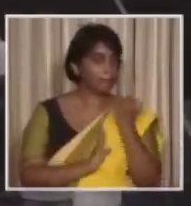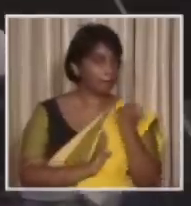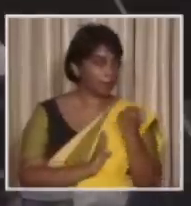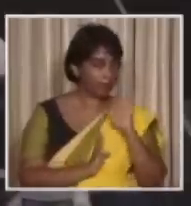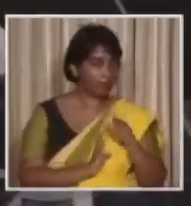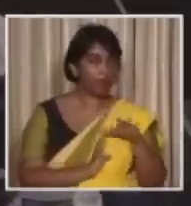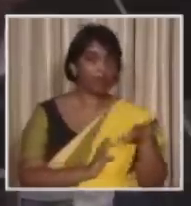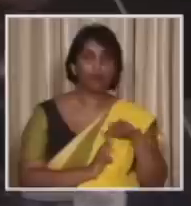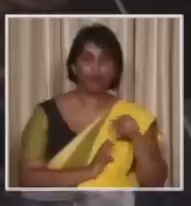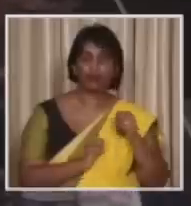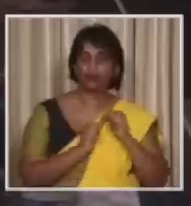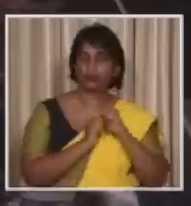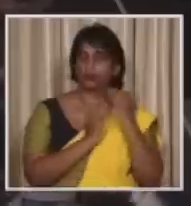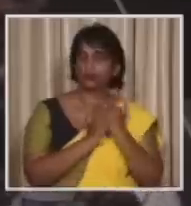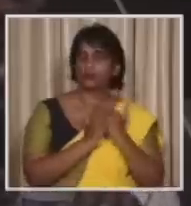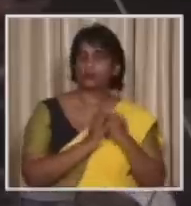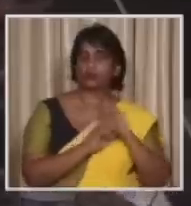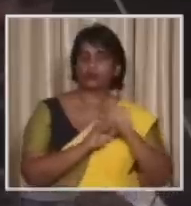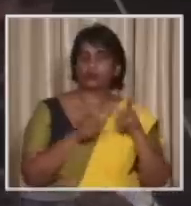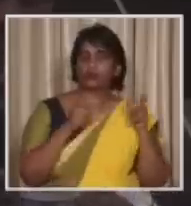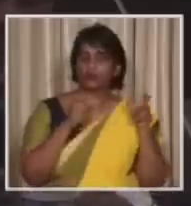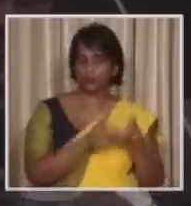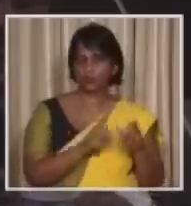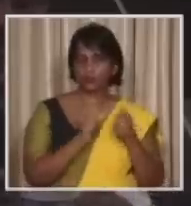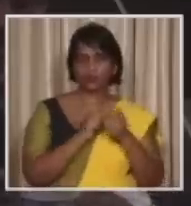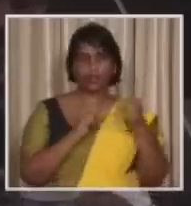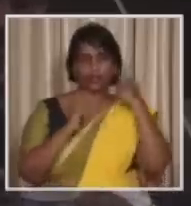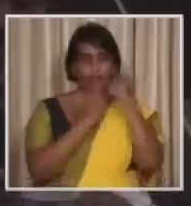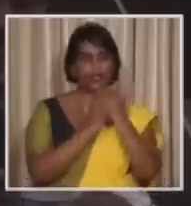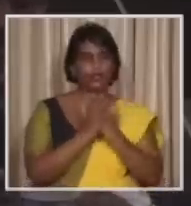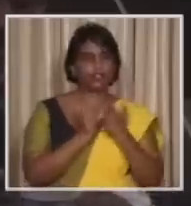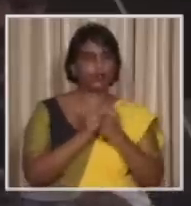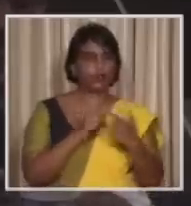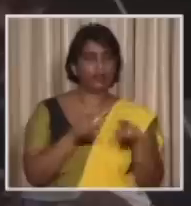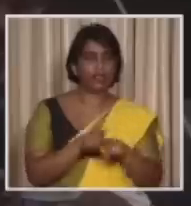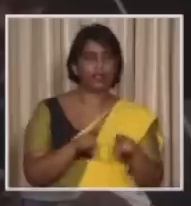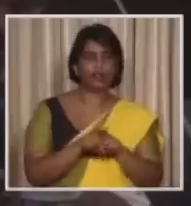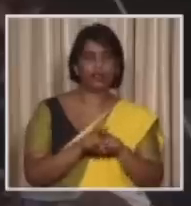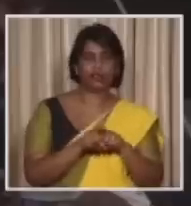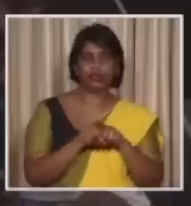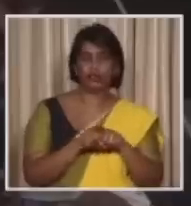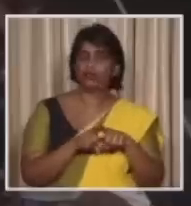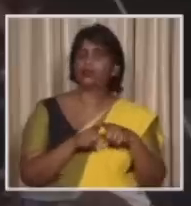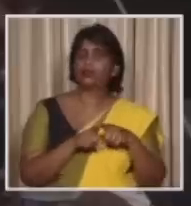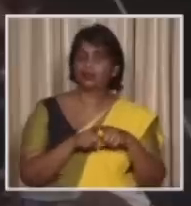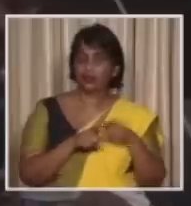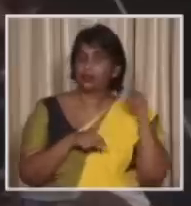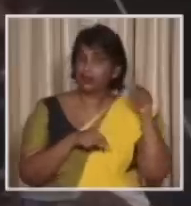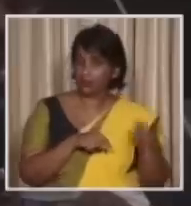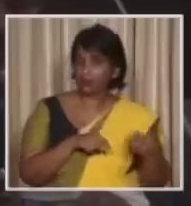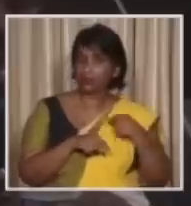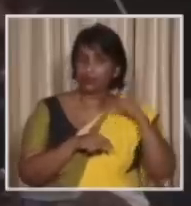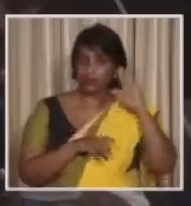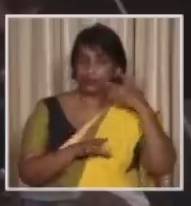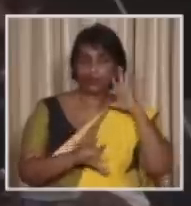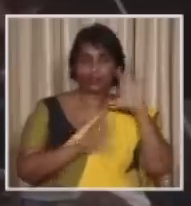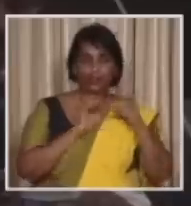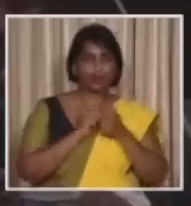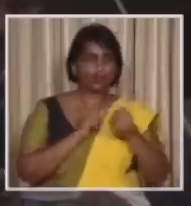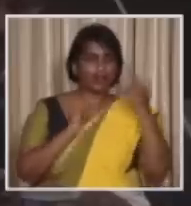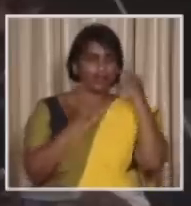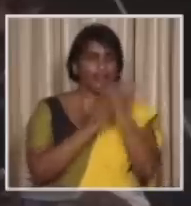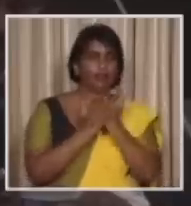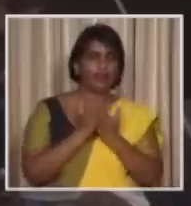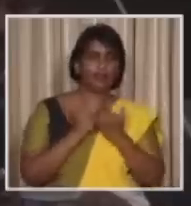කරලා ඒ වැඩසටහන් නතර කරන්න උත්සාහ කරන්නේ. සා අපි හරි පැහැදිලිව දකිනවා මේ විශේෂ තේරීම්කාරක සභාව පත්